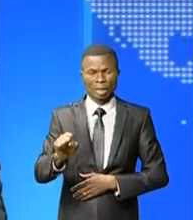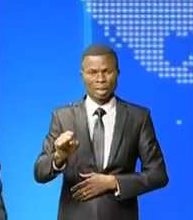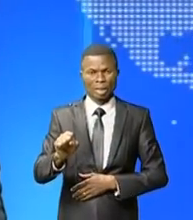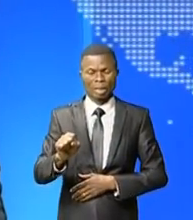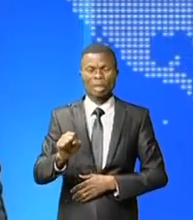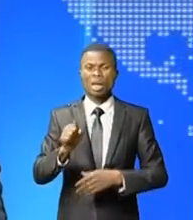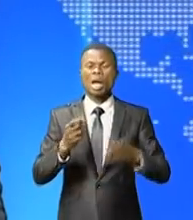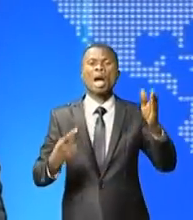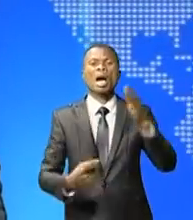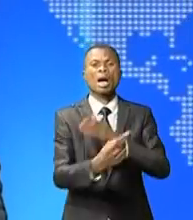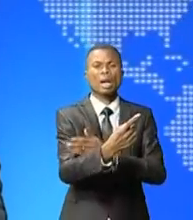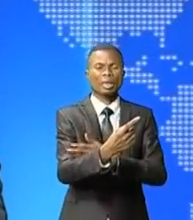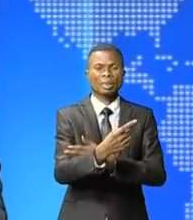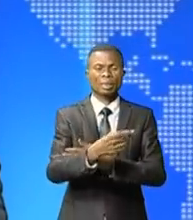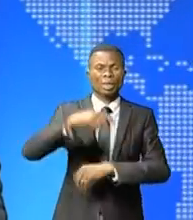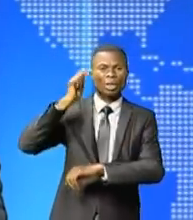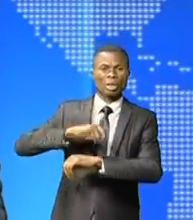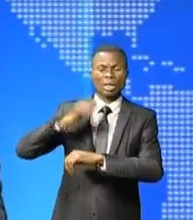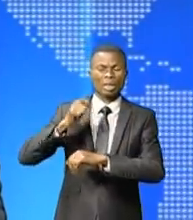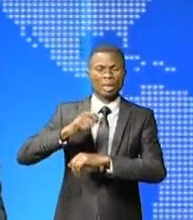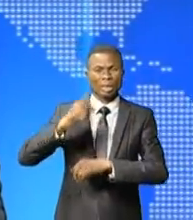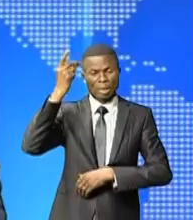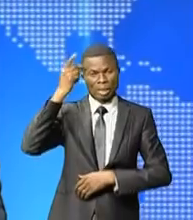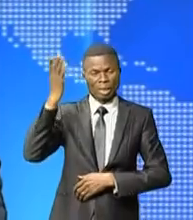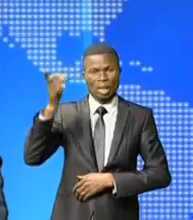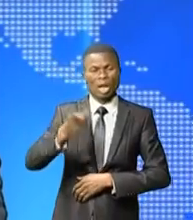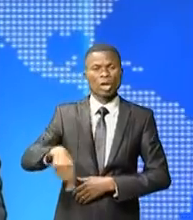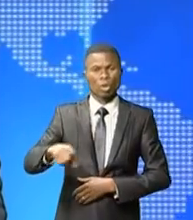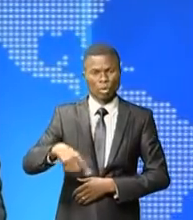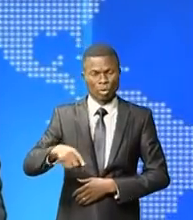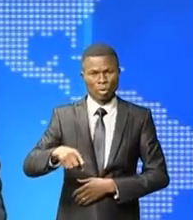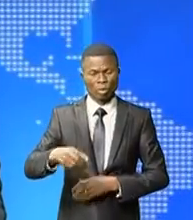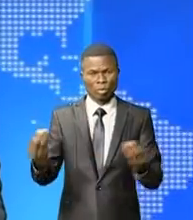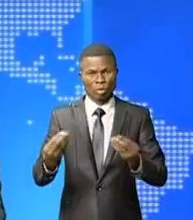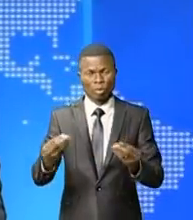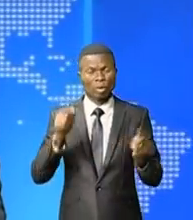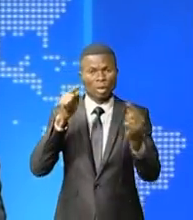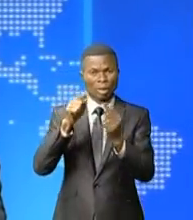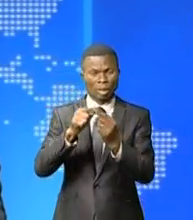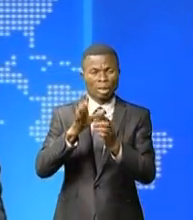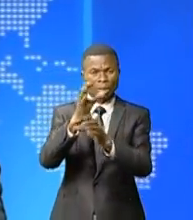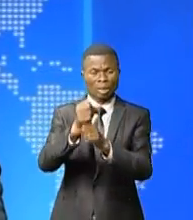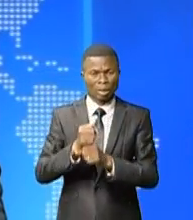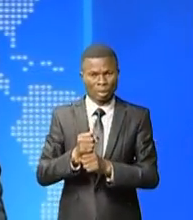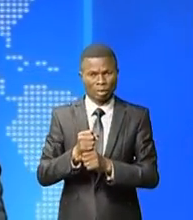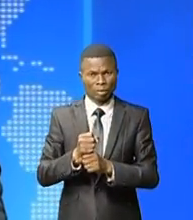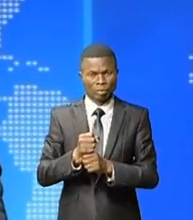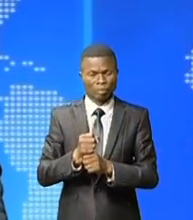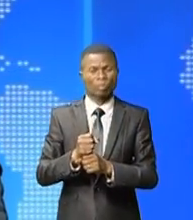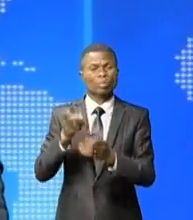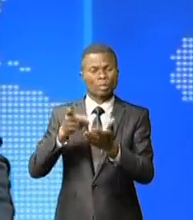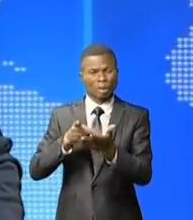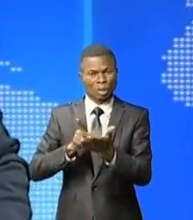le parquet près le tribunal de grande instance de Kinshasa-Gombe, cela dans le but d'obtenir